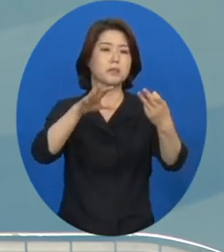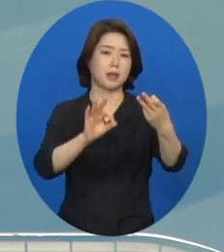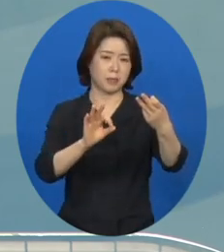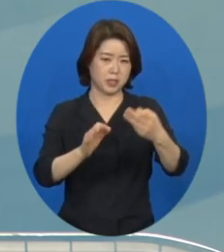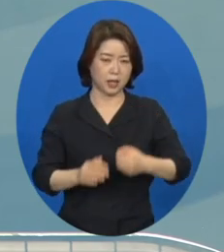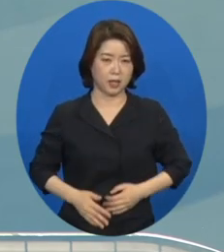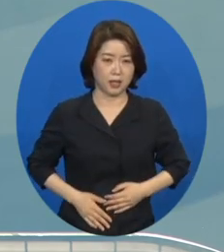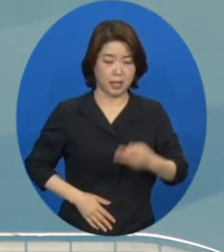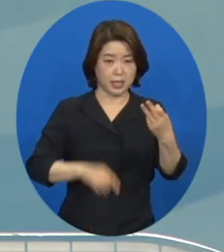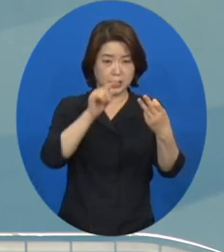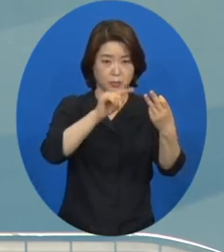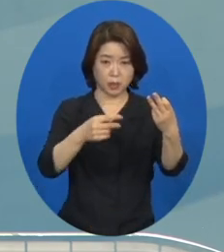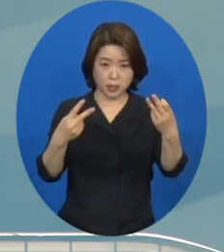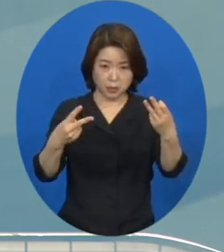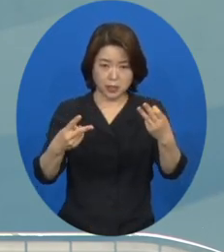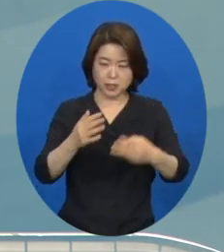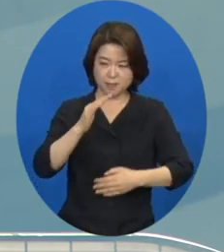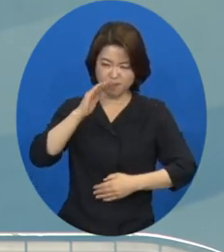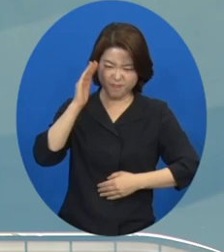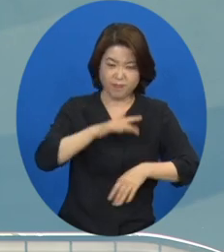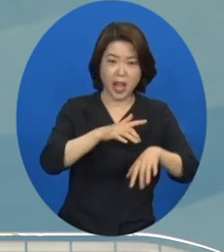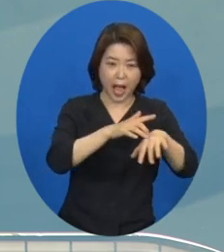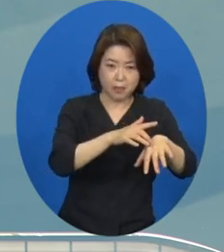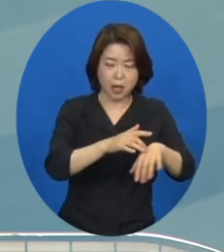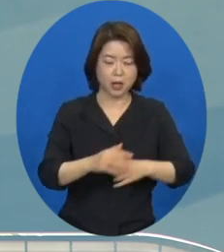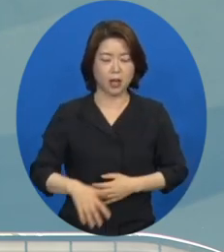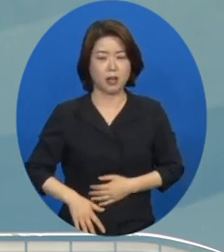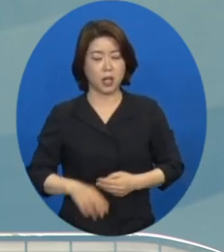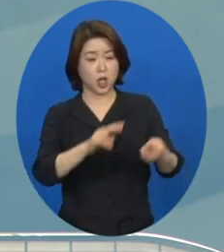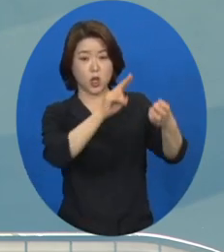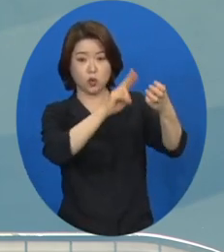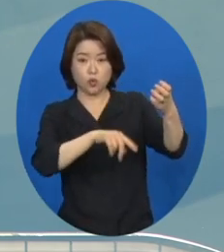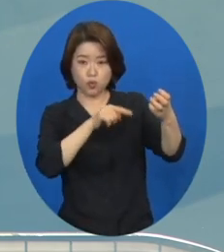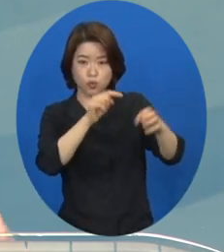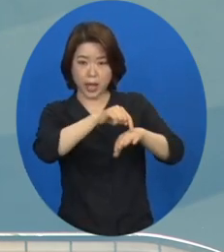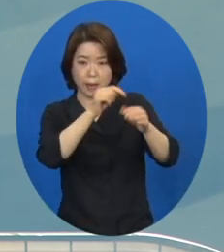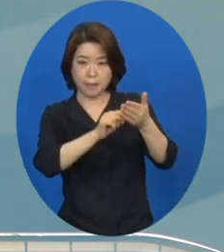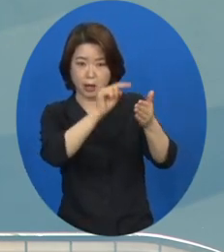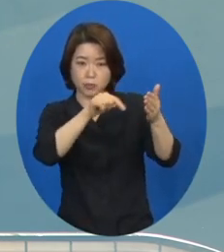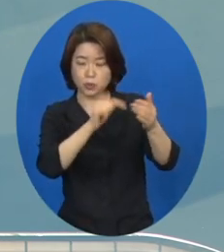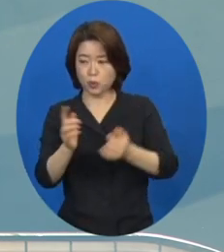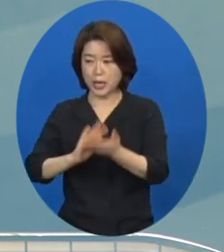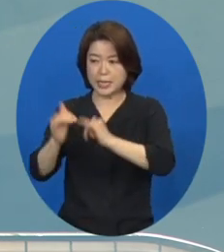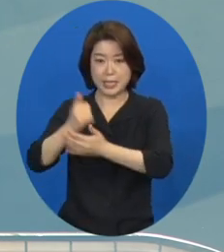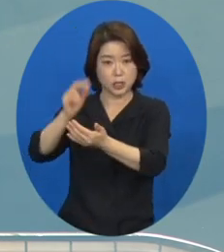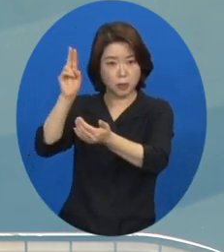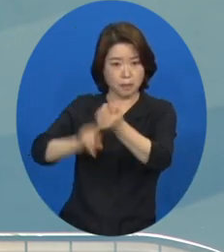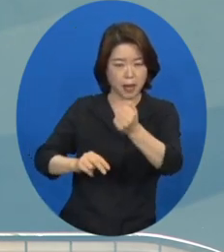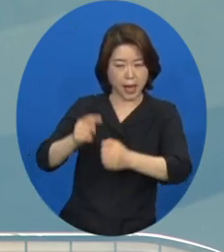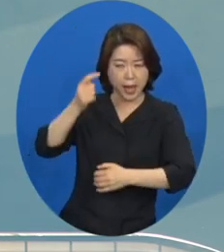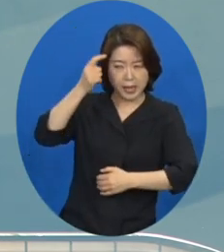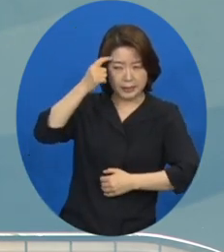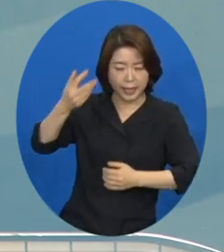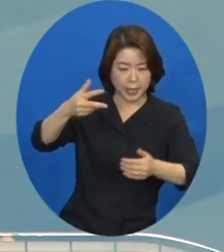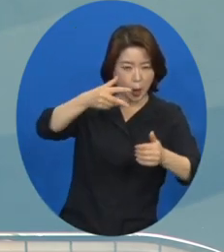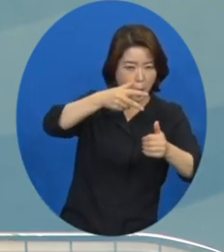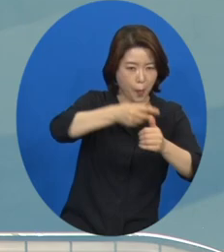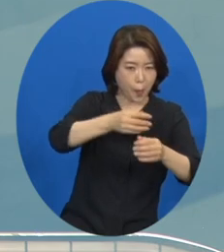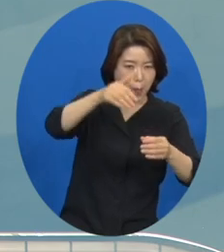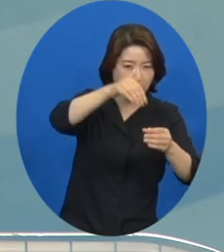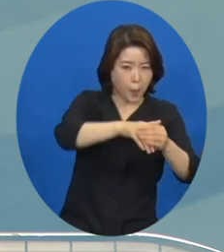2절 말씀에 악마가 가룟의 아들 유다의 마음속에 예수를 팔아 넘길 생각을